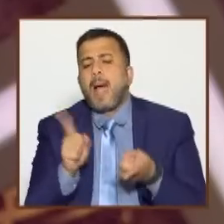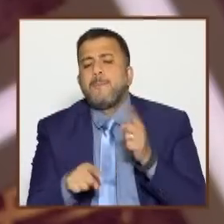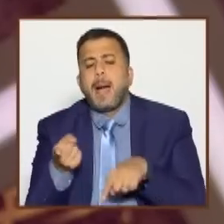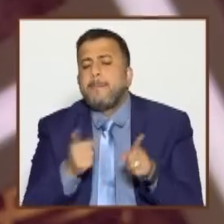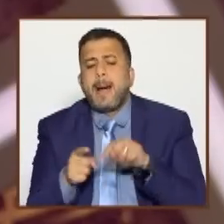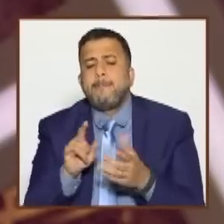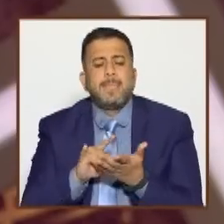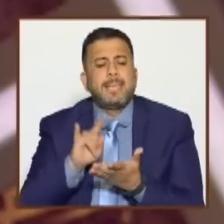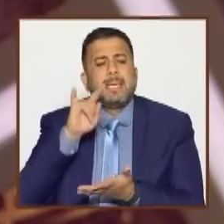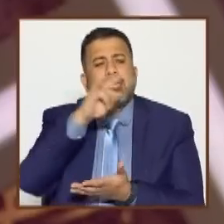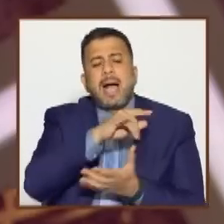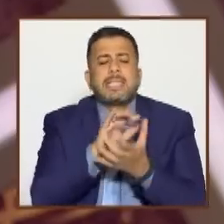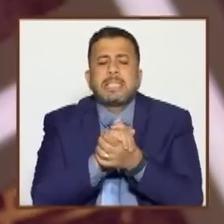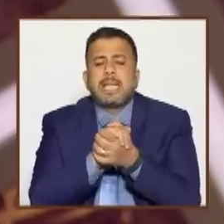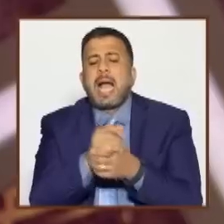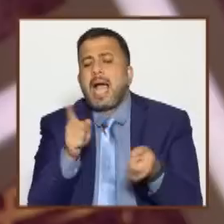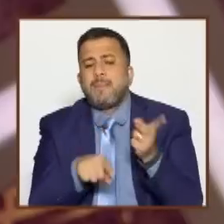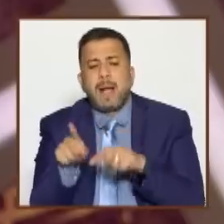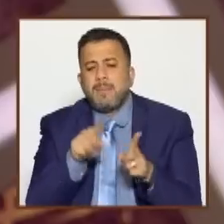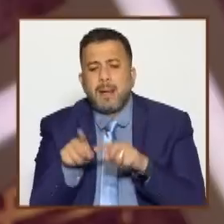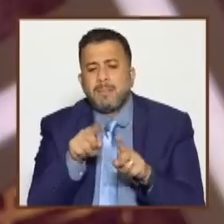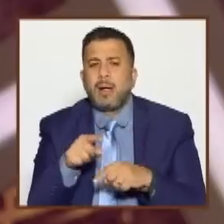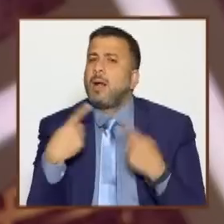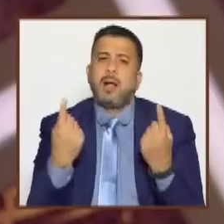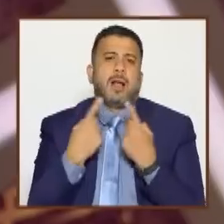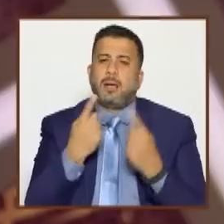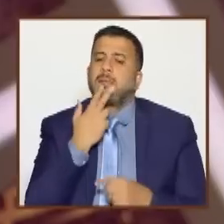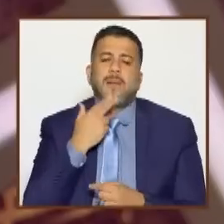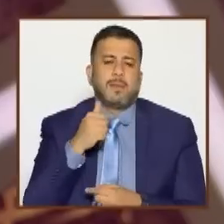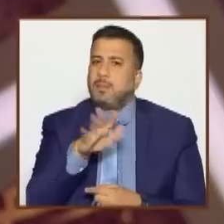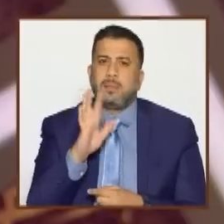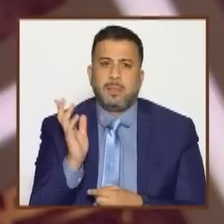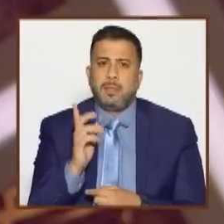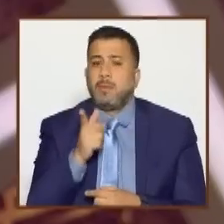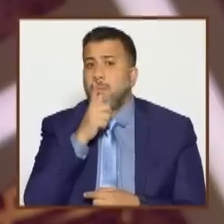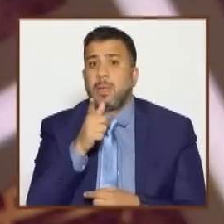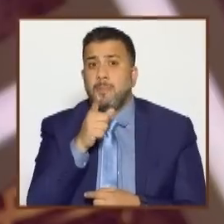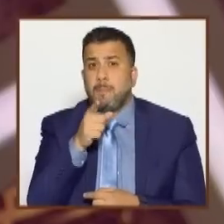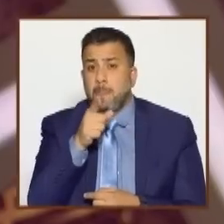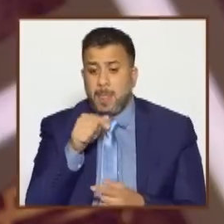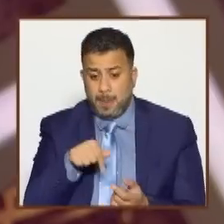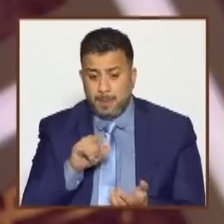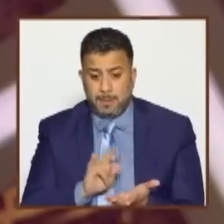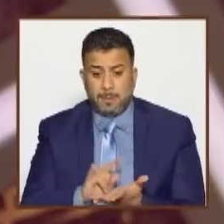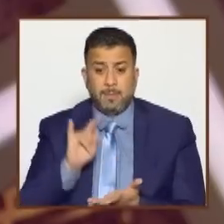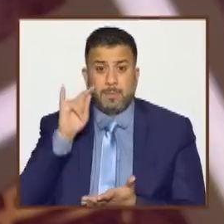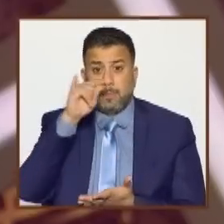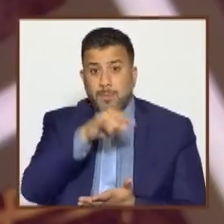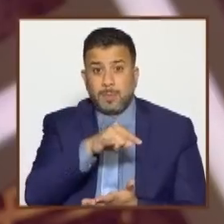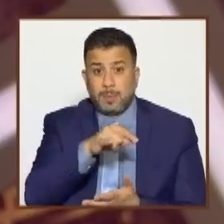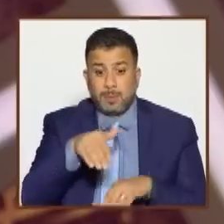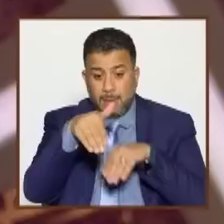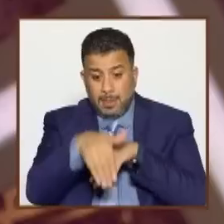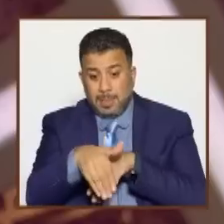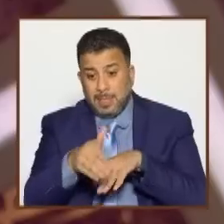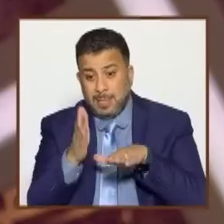أصدقاء لنا يعني من هذا القبيل، هذه زيارة مباحة. أما إذا كان القصد شد الرحال لزيارة قبر النبي عليه